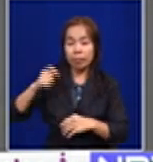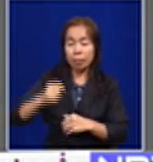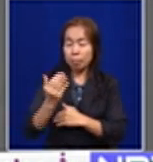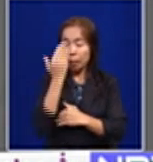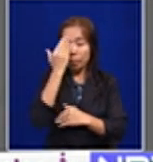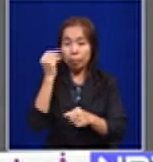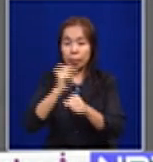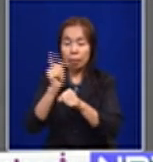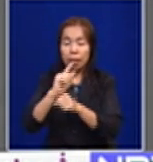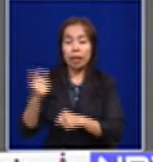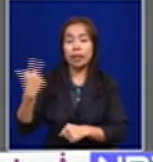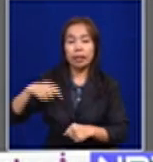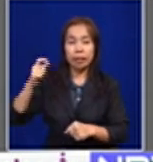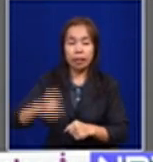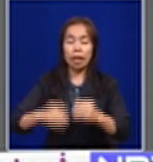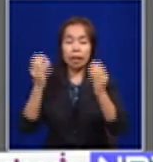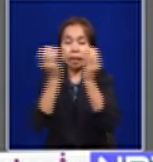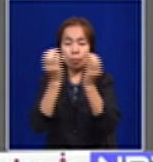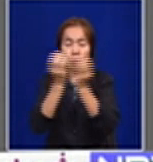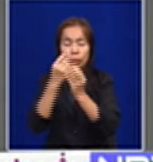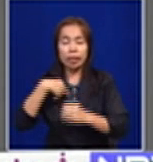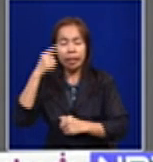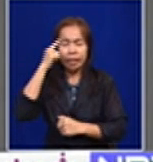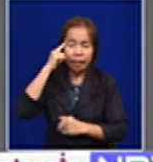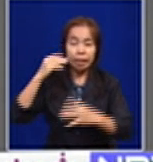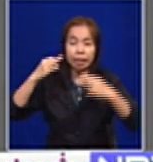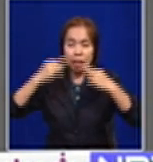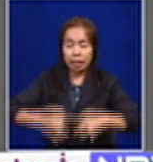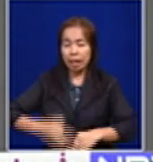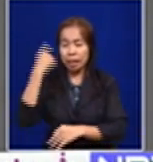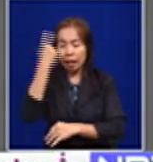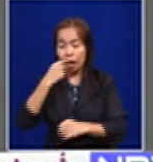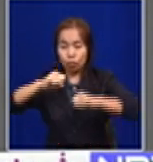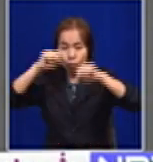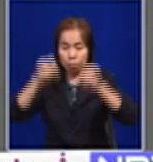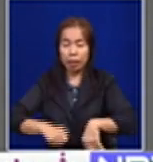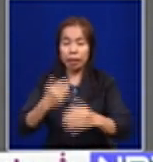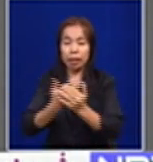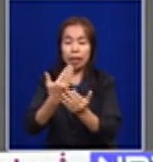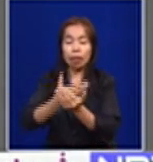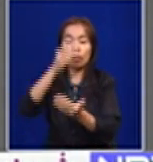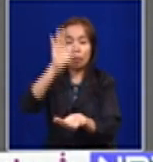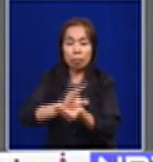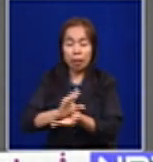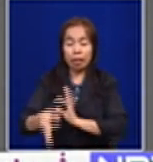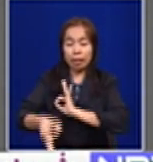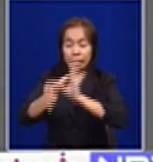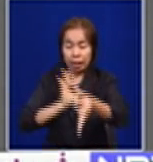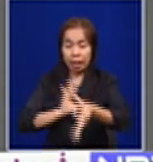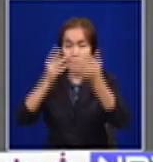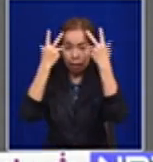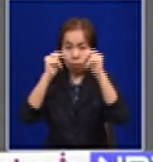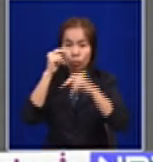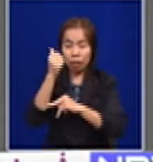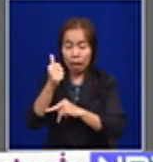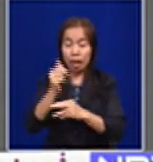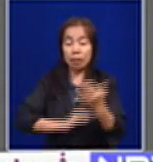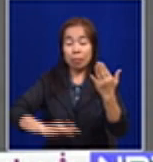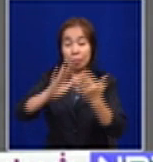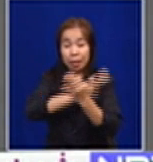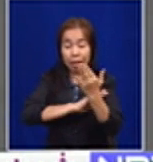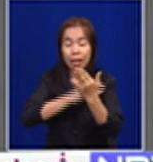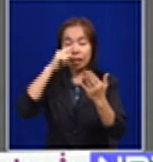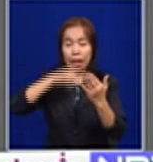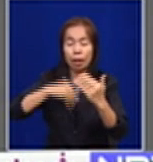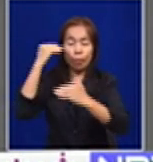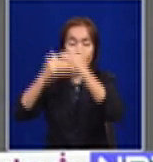รมนูญจะมีอำนาจตัดสินใจได้ว่าจะให้ใครเป็นผู้อนุมัติงบประมาณหรือตัดสินใจแทนนายกทำให้ประเทศสามารถ